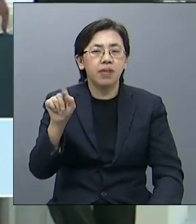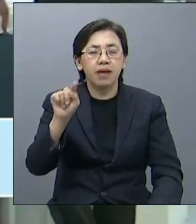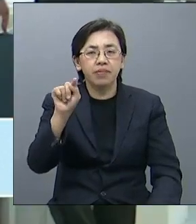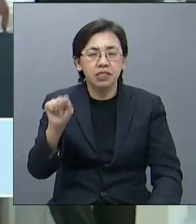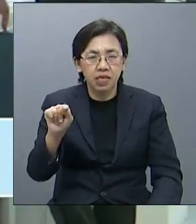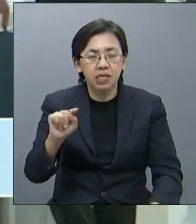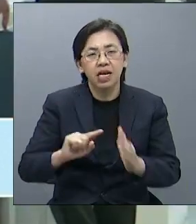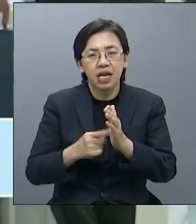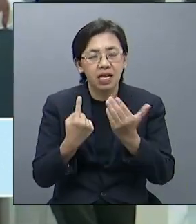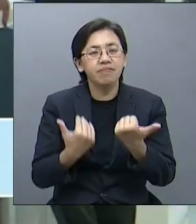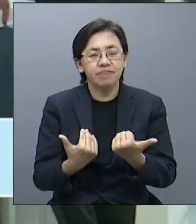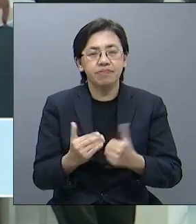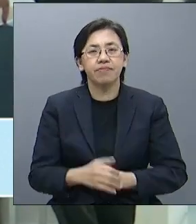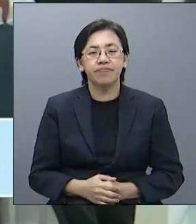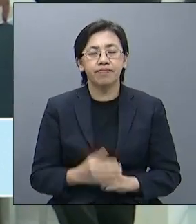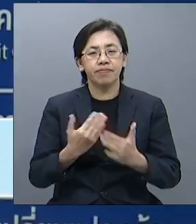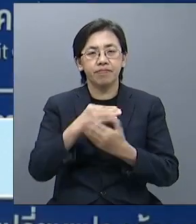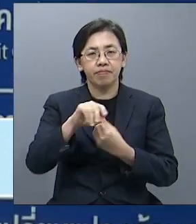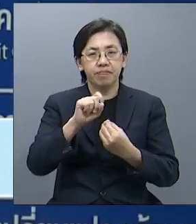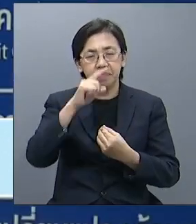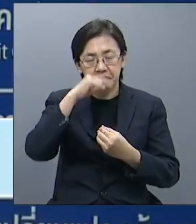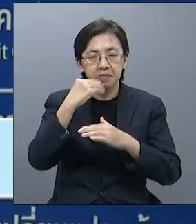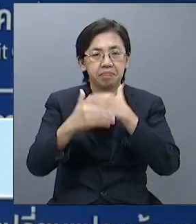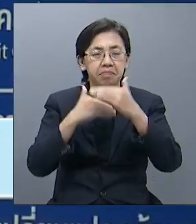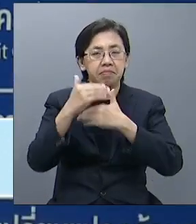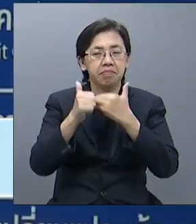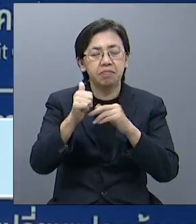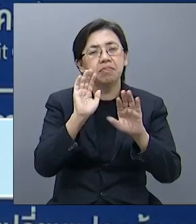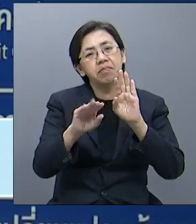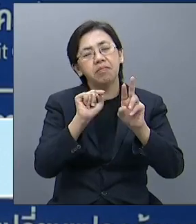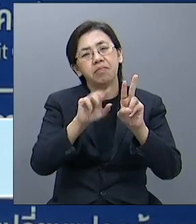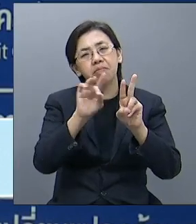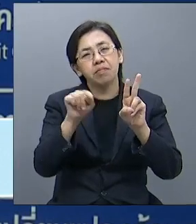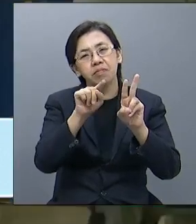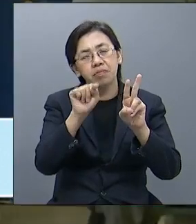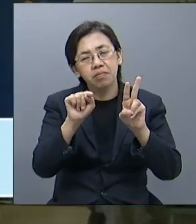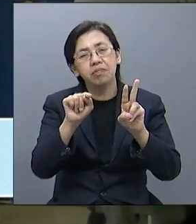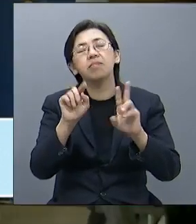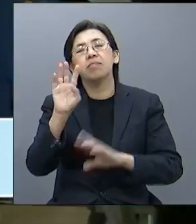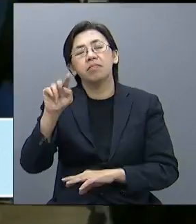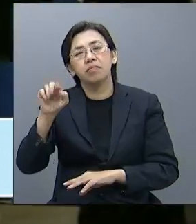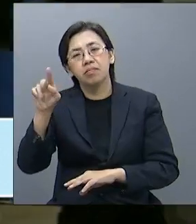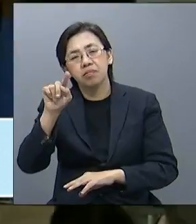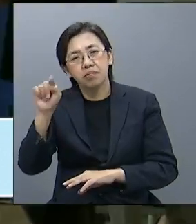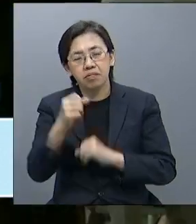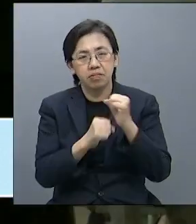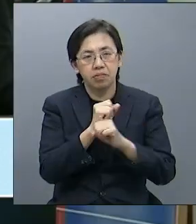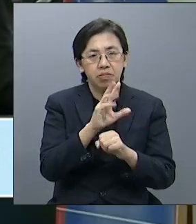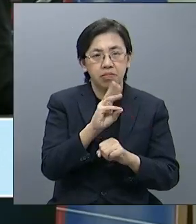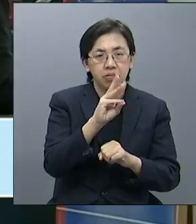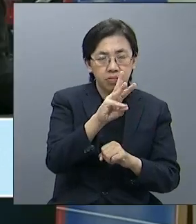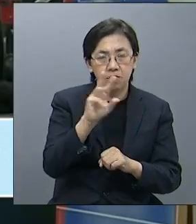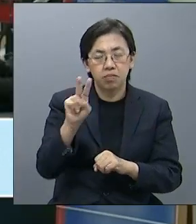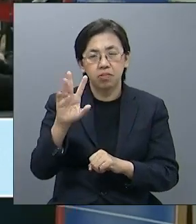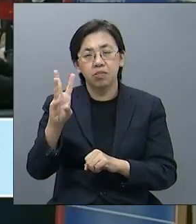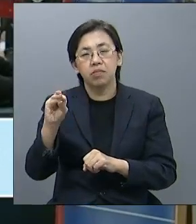ผลทันทีค่ะเศรษฐกิจไทยก็มีแนวโน้มขยายตัวร้อยละ 2.8และ 4.4ในปี 2566และ 2567ตาม